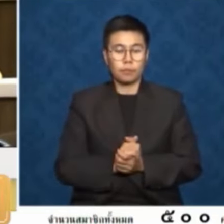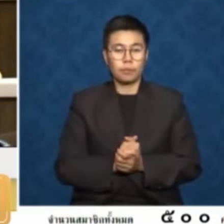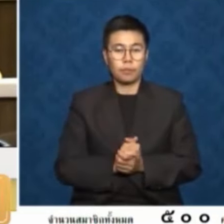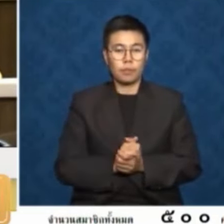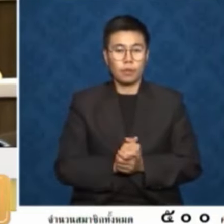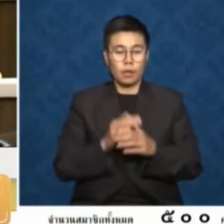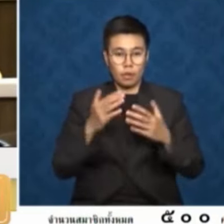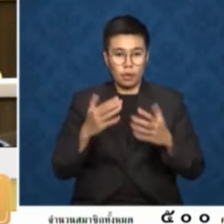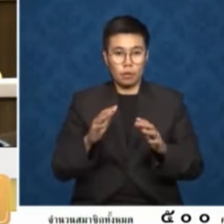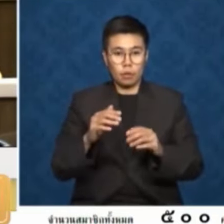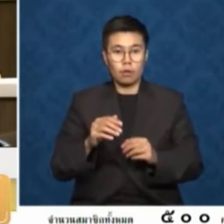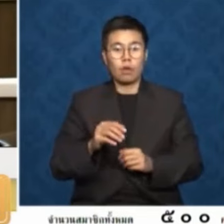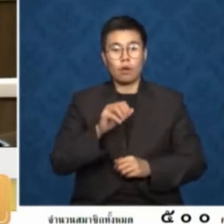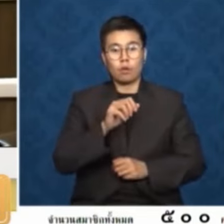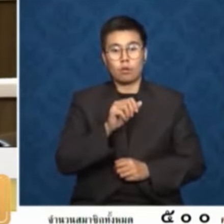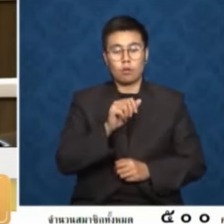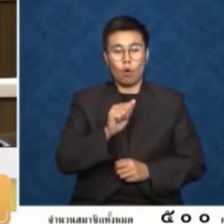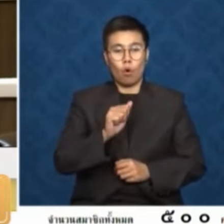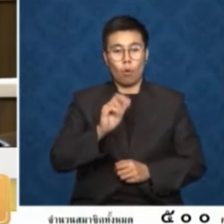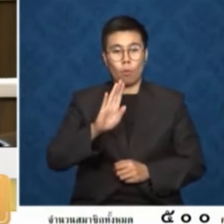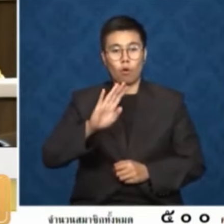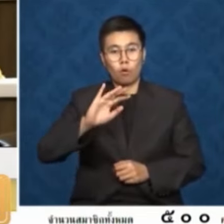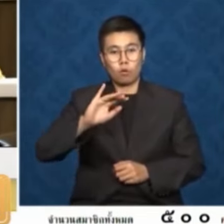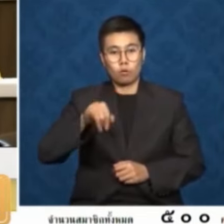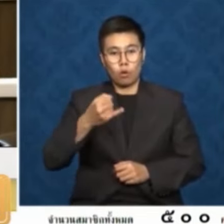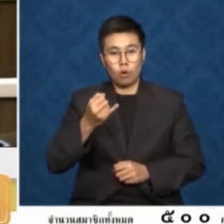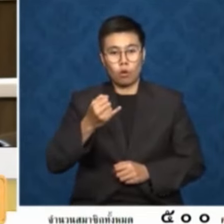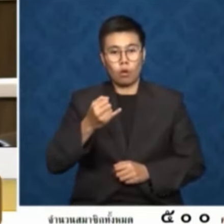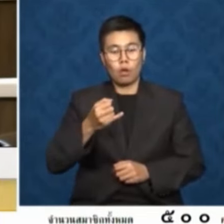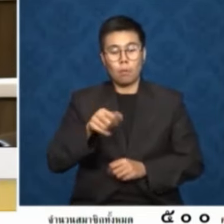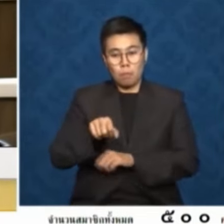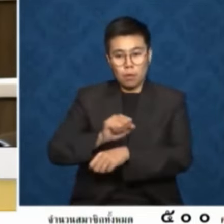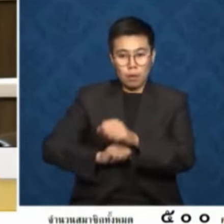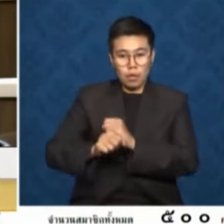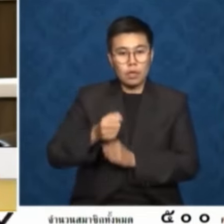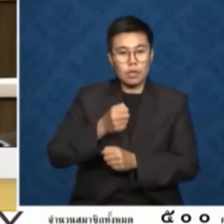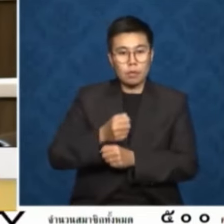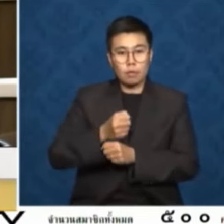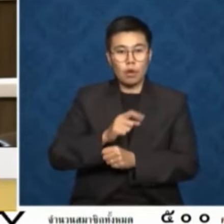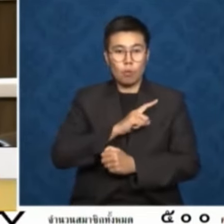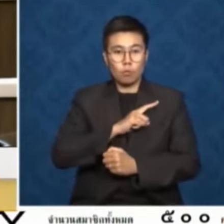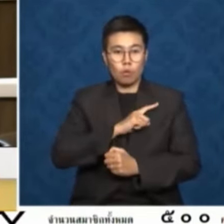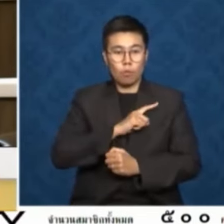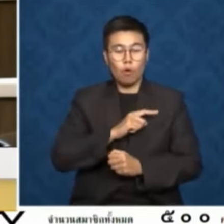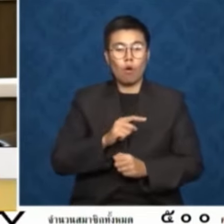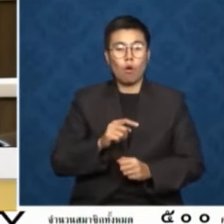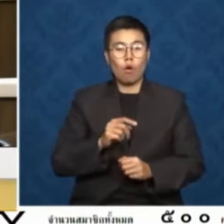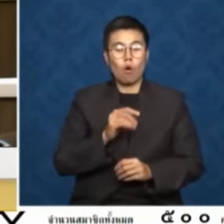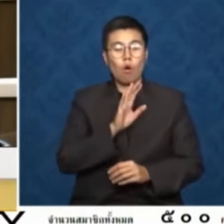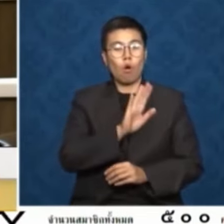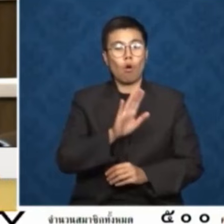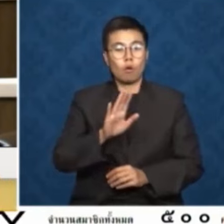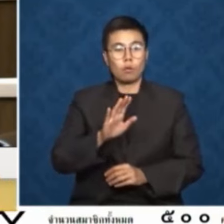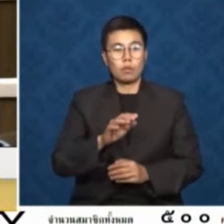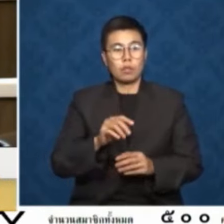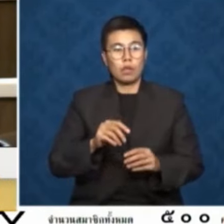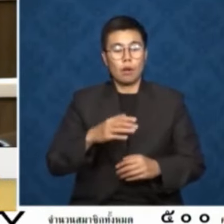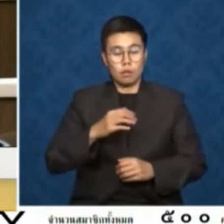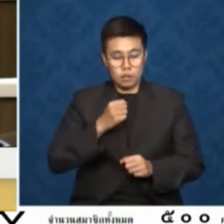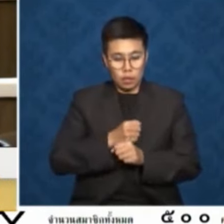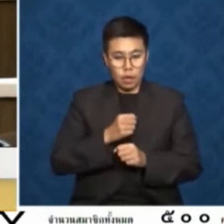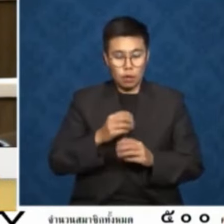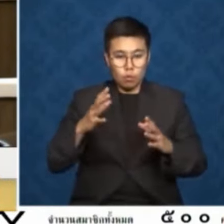ได้แล้วยังให้ข้าราชการองค์การบริหารส่วนจังหวัดแต่ละแห่งมีโอกาสได้ไปปฏิบัติหน้าที่ในองค์การบริหารส่วนจังหวัดของแต่ละแห่งซึ่งเป็นผลดี